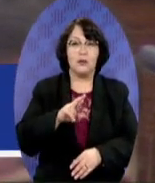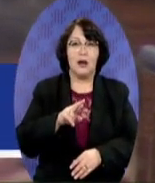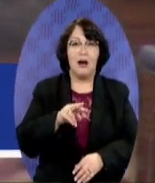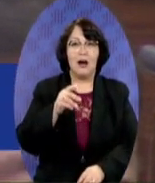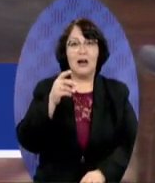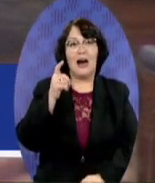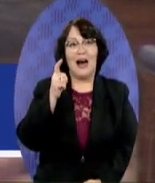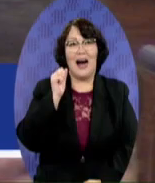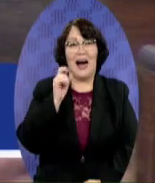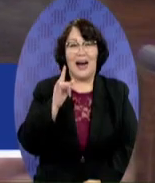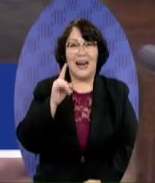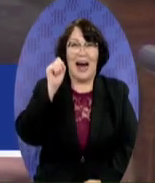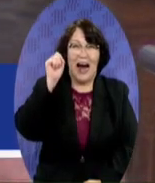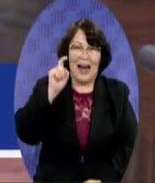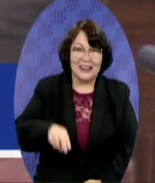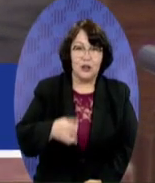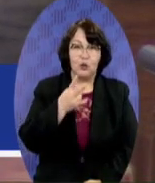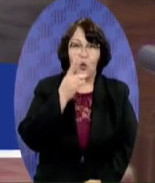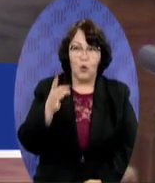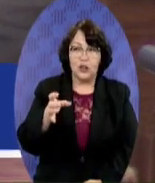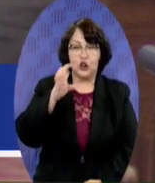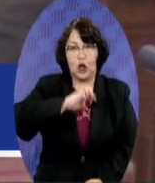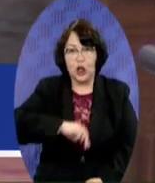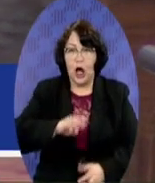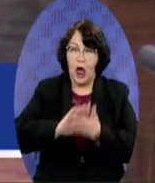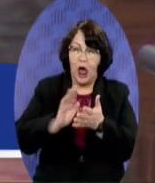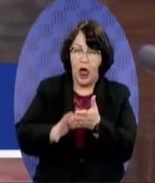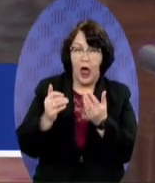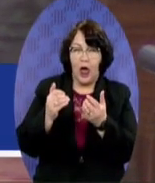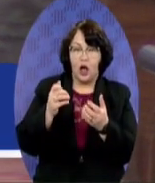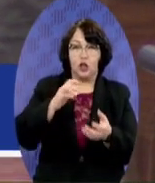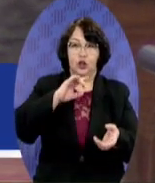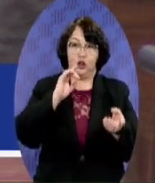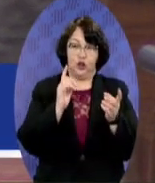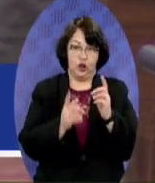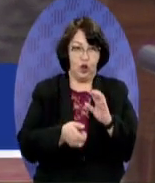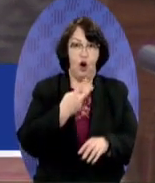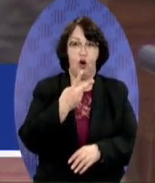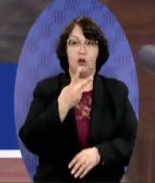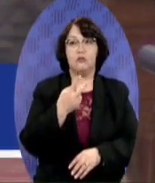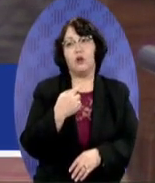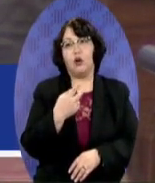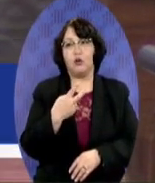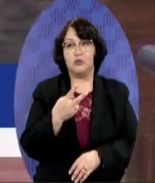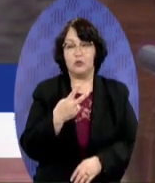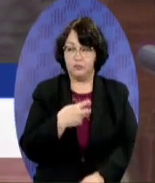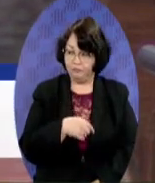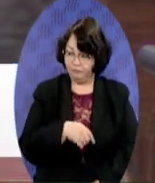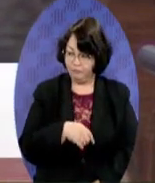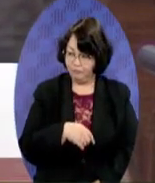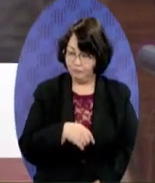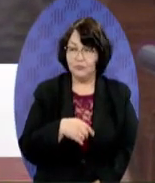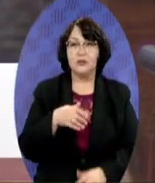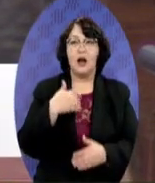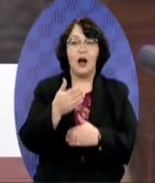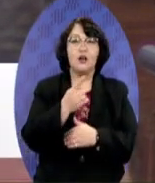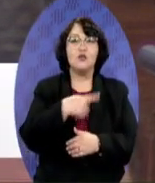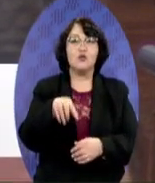бол цинхэр алтны төлөөх зуун. Өнөөдөр усыг хамгаалах ус чандмын эрдэнэ гэж үзэж одоо энийг үнэхээр хамгаалах